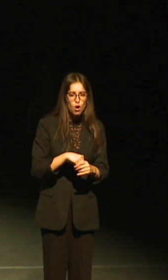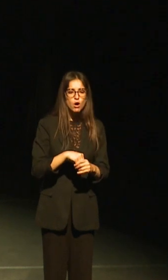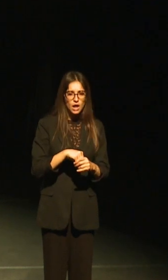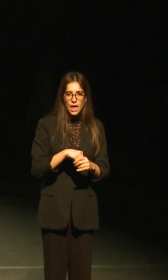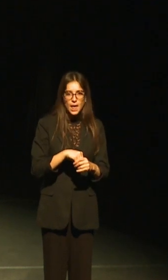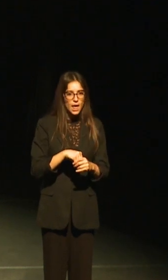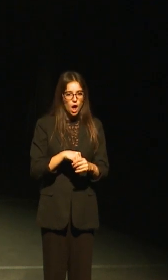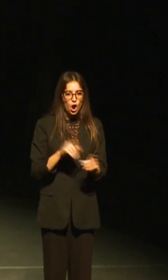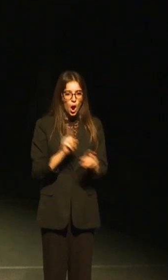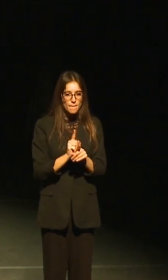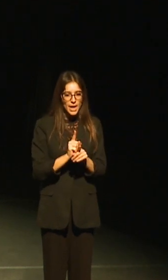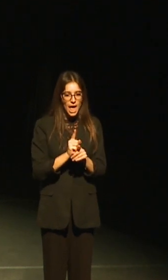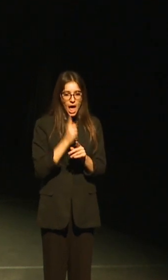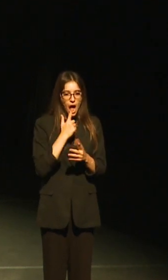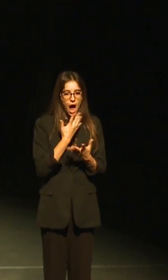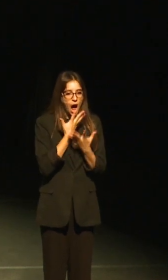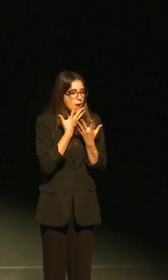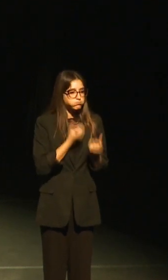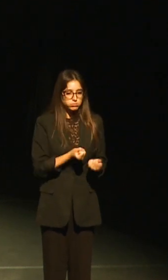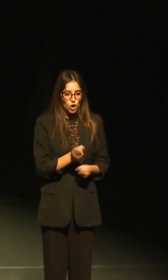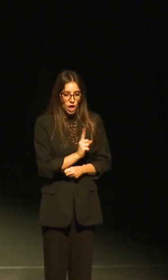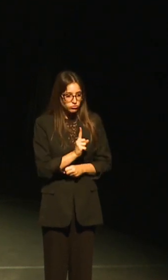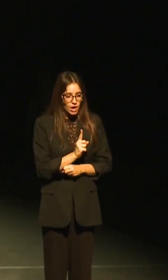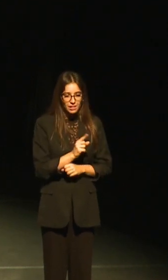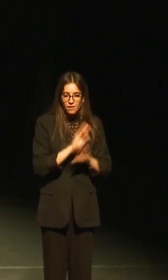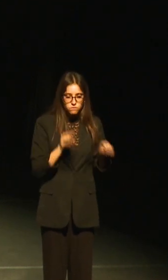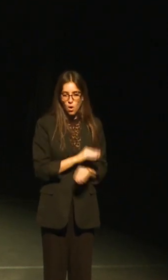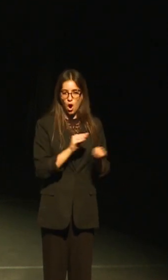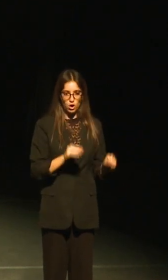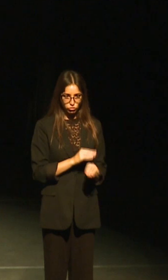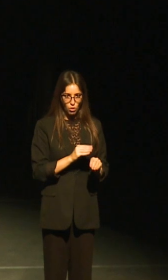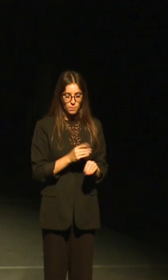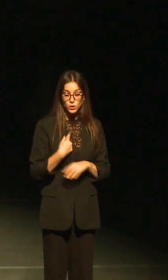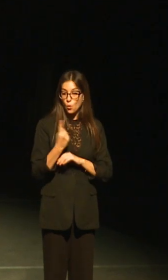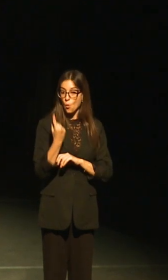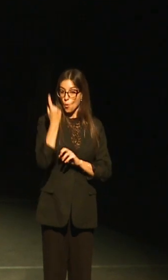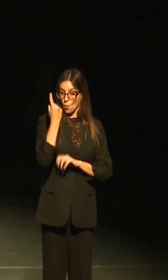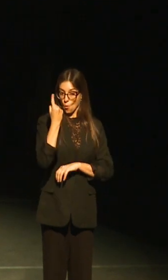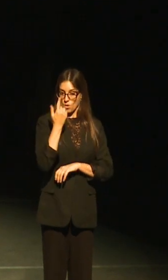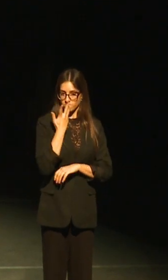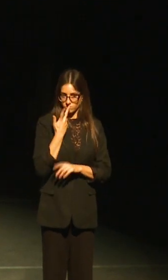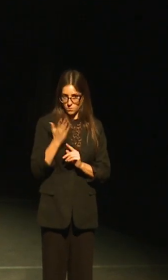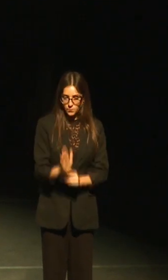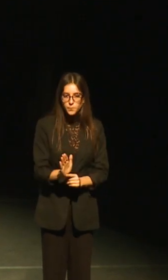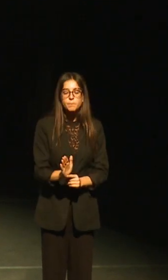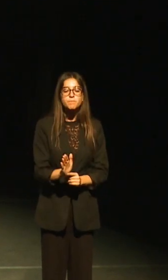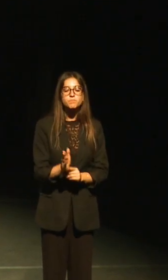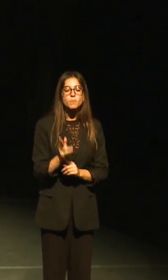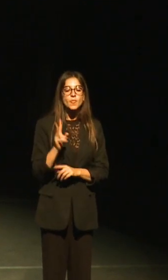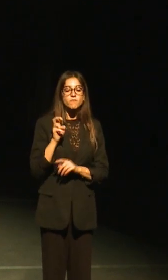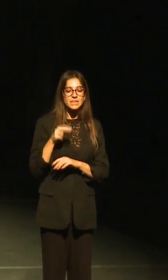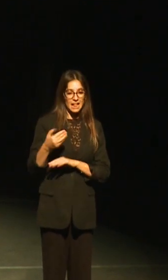negati ne Cito uno per tutti vent'anni fa 25 anni fa il